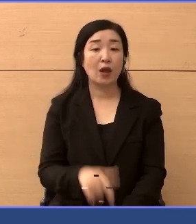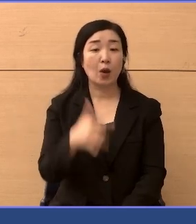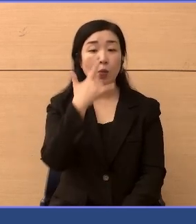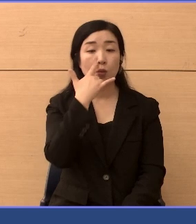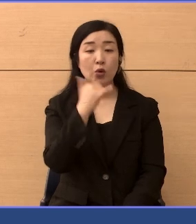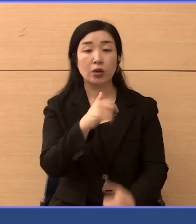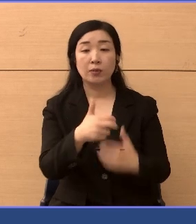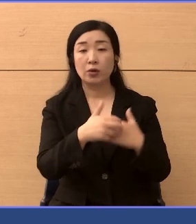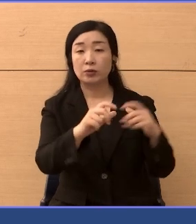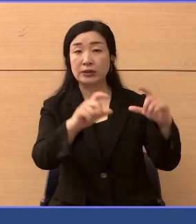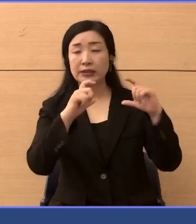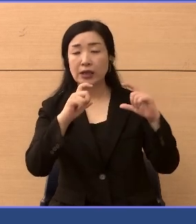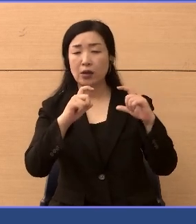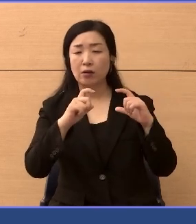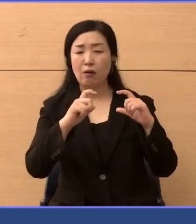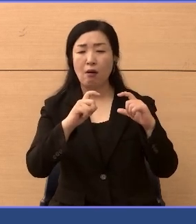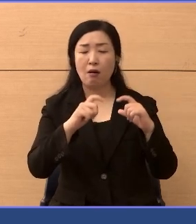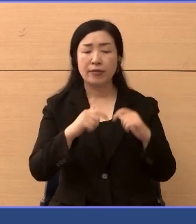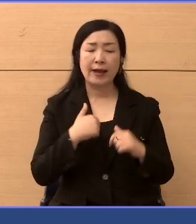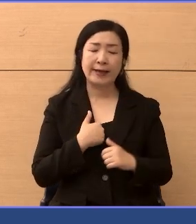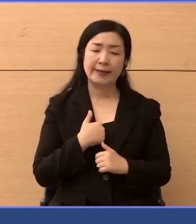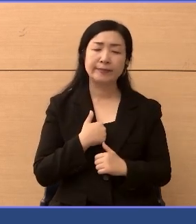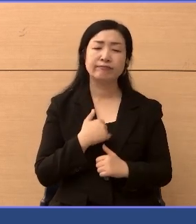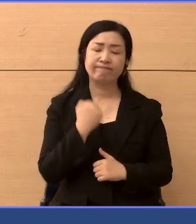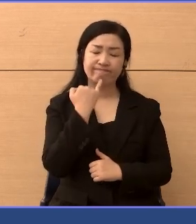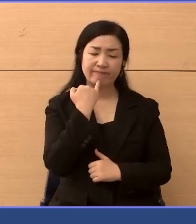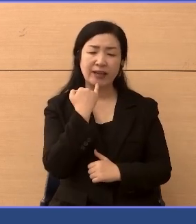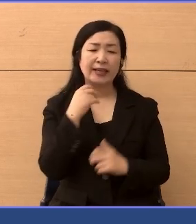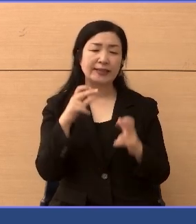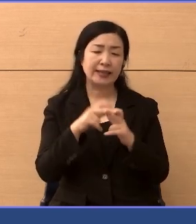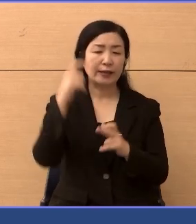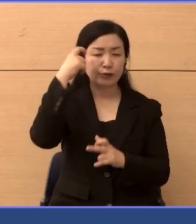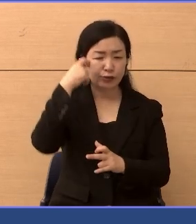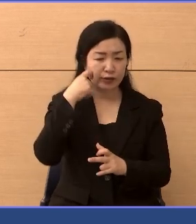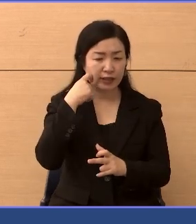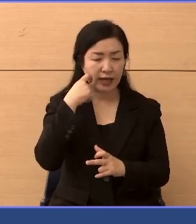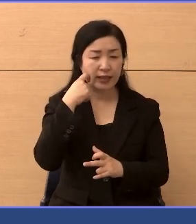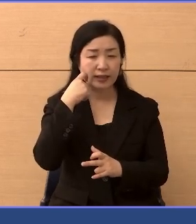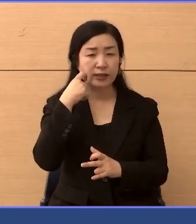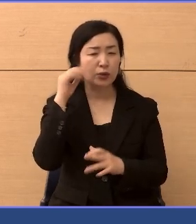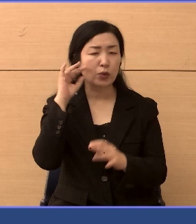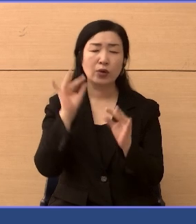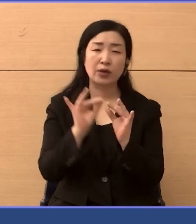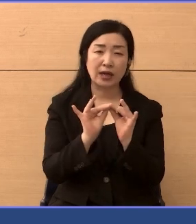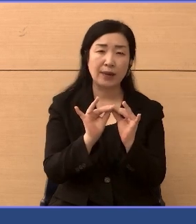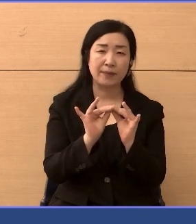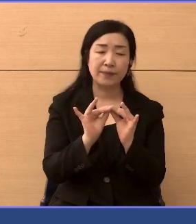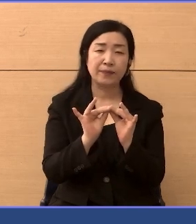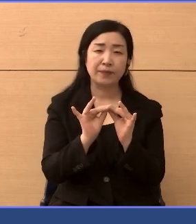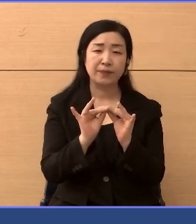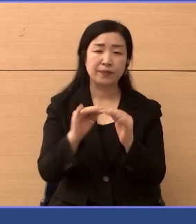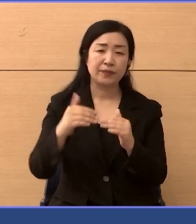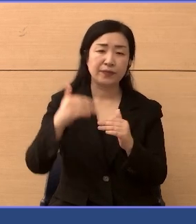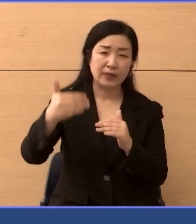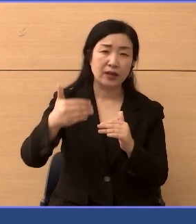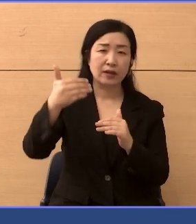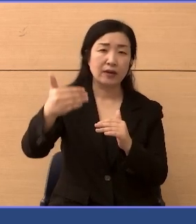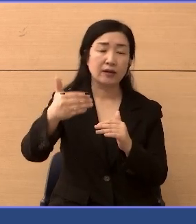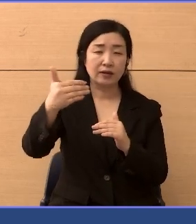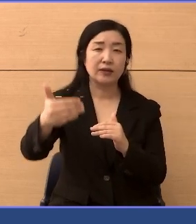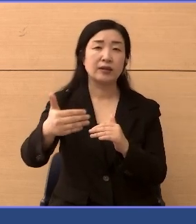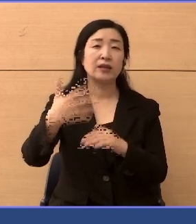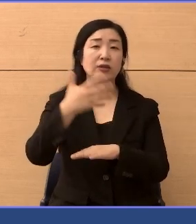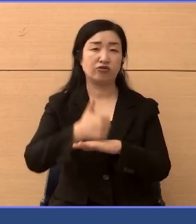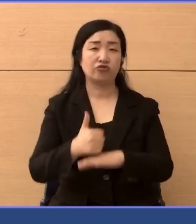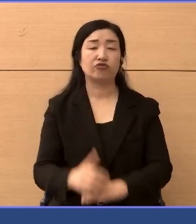부모님들의 needs 진단을 some 받아들일까지 specific 오랜 시간이 intervention. 걸리는데 그런 동안에 아이에게 필요한 It's very 계획이라는 common 것이 for 제대로 parents 제공되지 not 않을 to 수도 want 있습니다. to